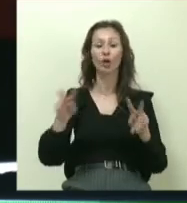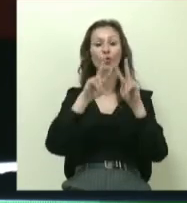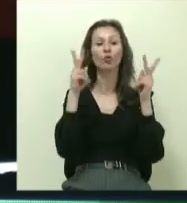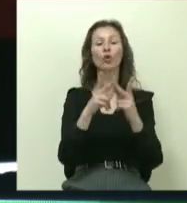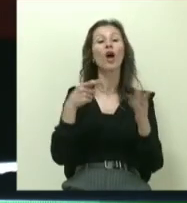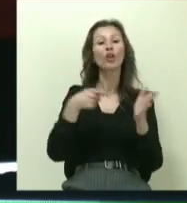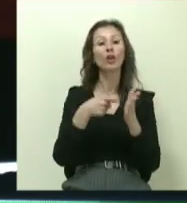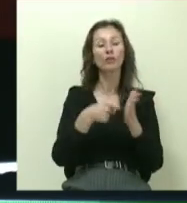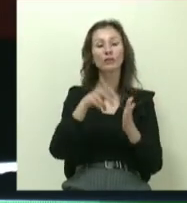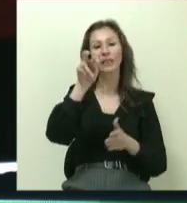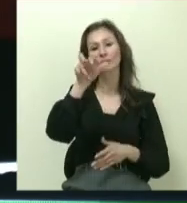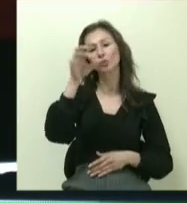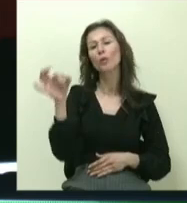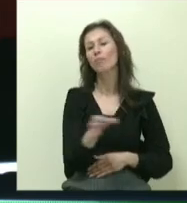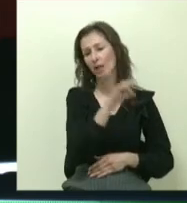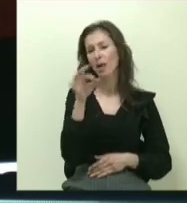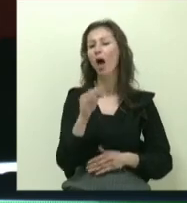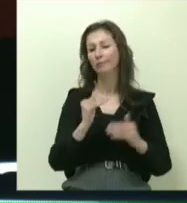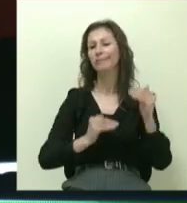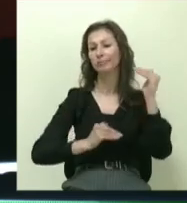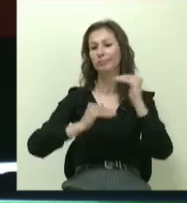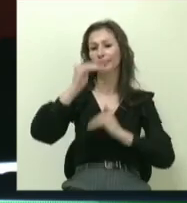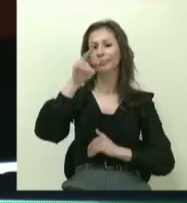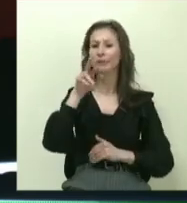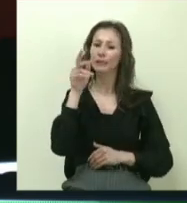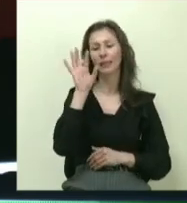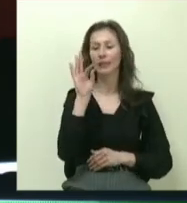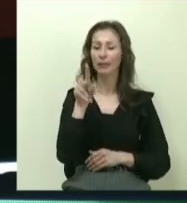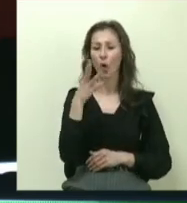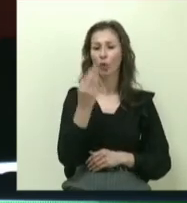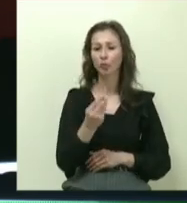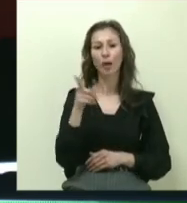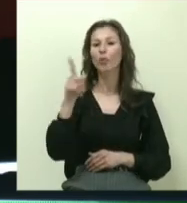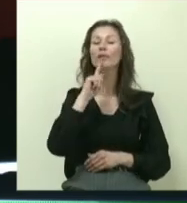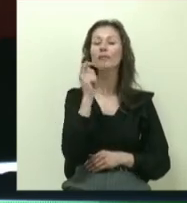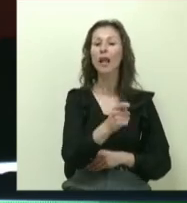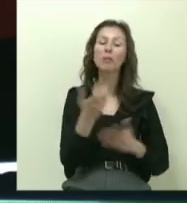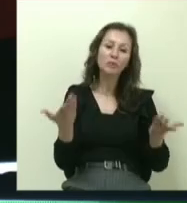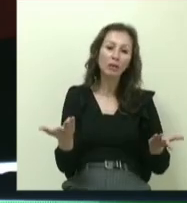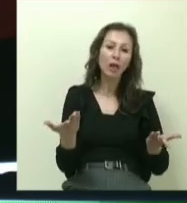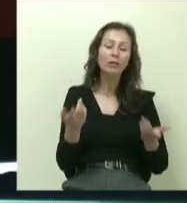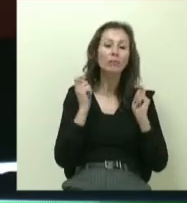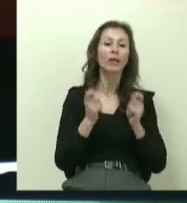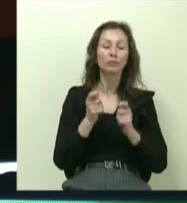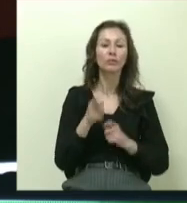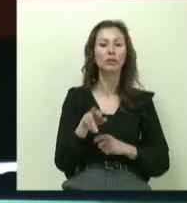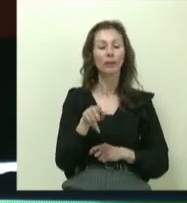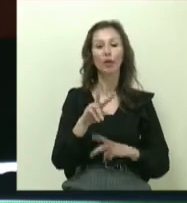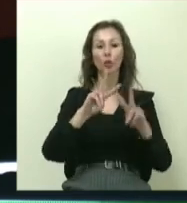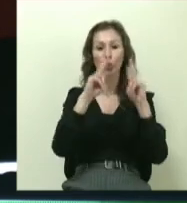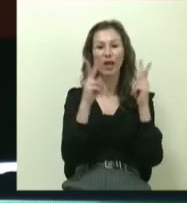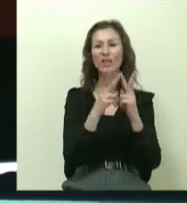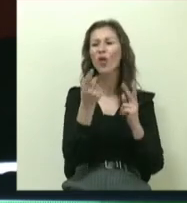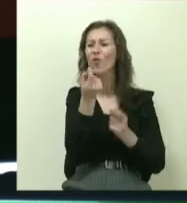nüfusunun 8,5 milyarı vuracağı göz önüne alınırsa bu talep artışı zaten kaçınılmaz küresel